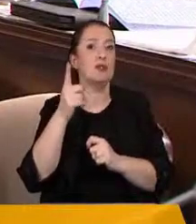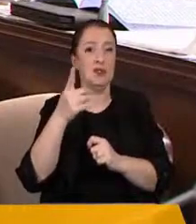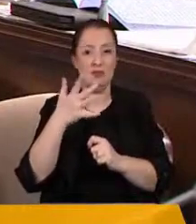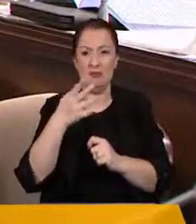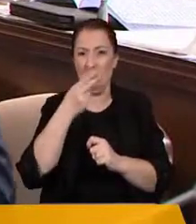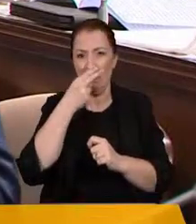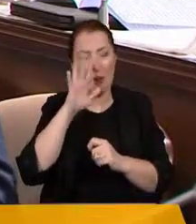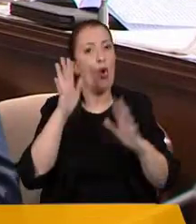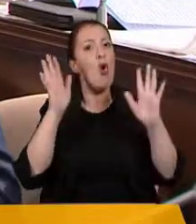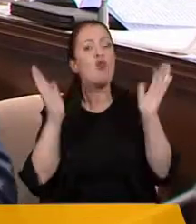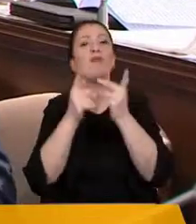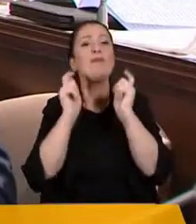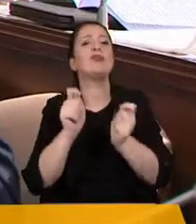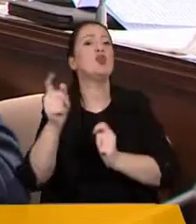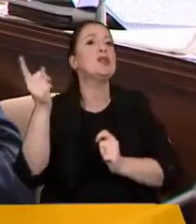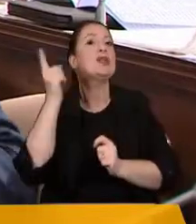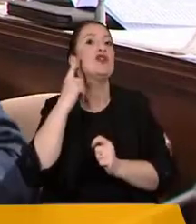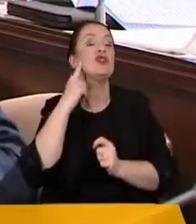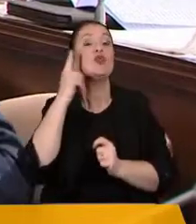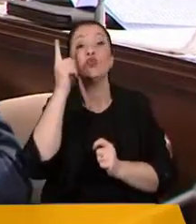gitse de dinleyeceksiniz.